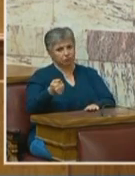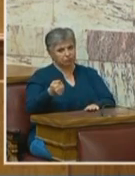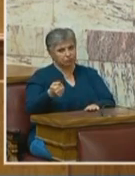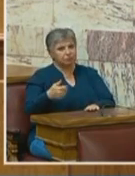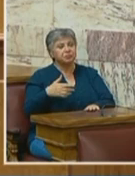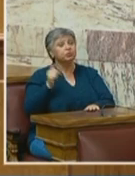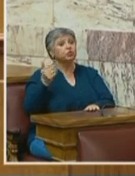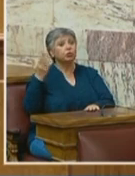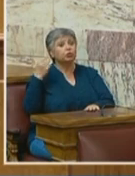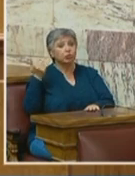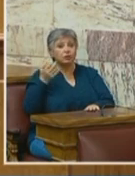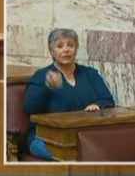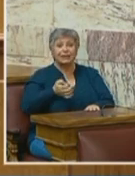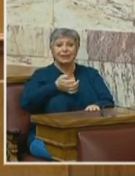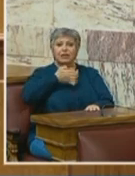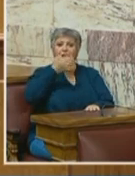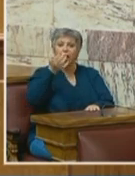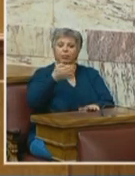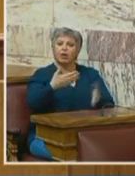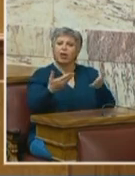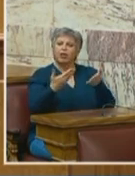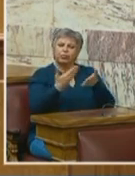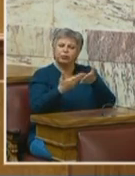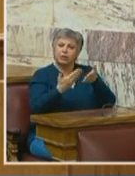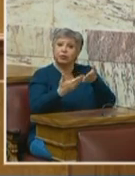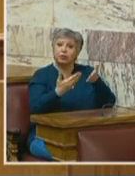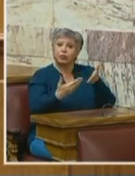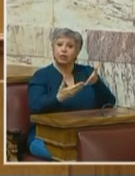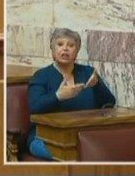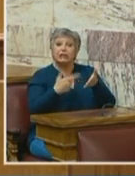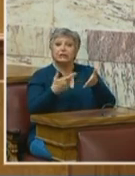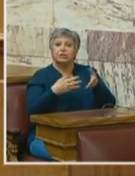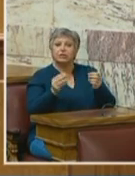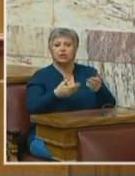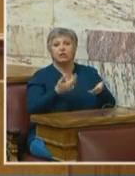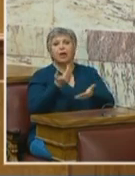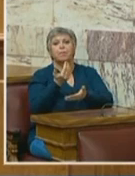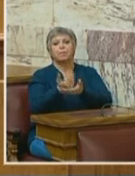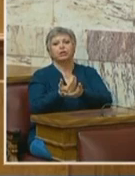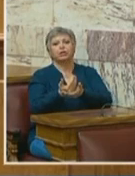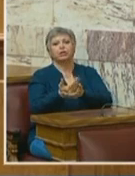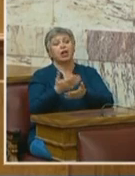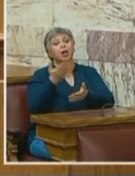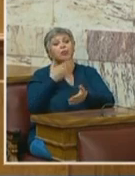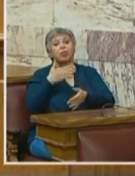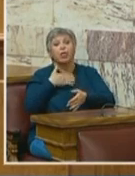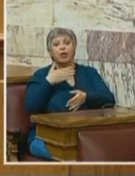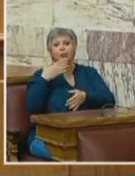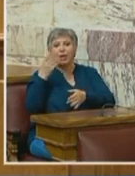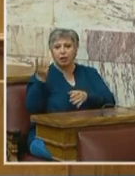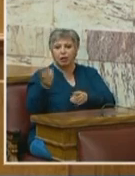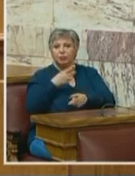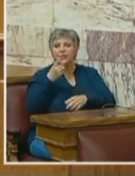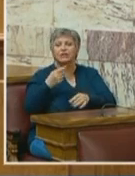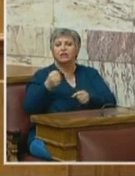καταθέσει και μια σειρά από συγκεκριμένες προτάσεις για περαιτέρω εξυγίανση του φαρμακευτικού κυκλώματος, μια